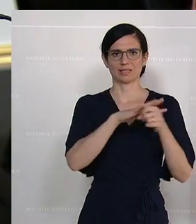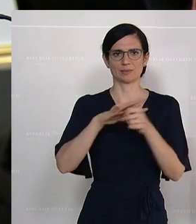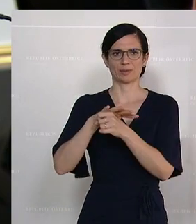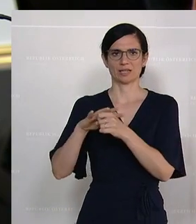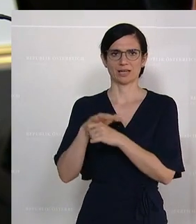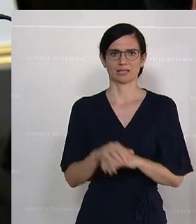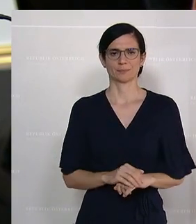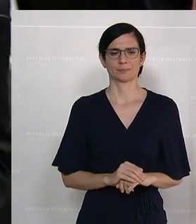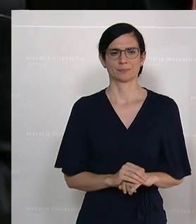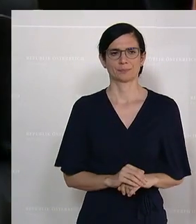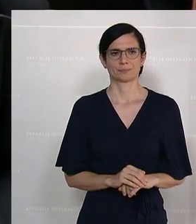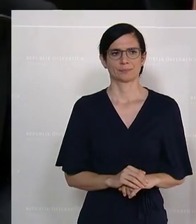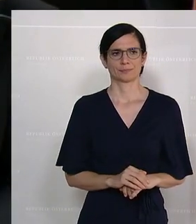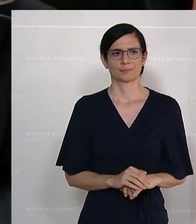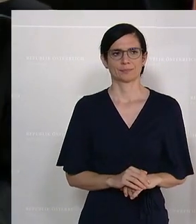tun